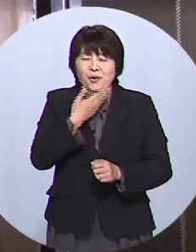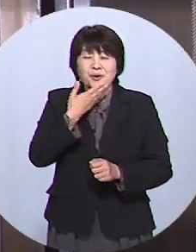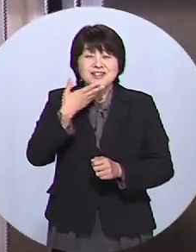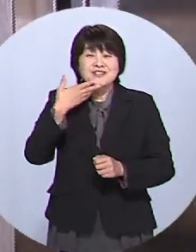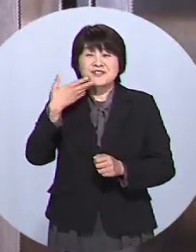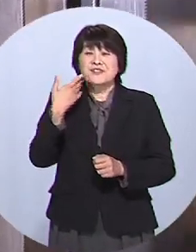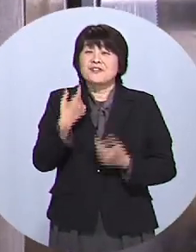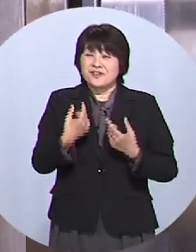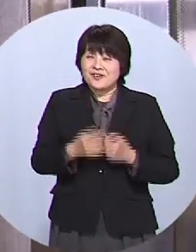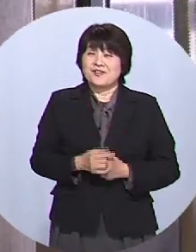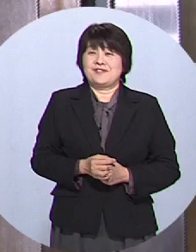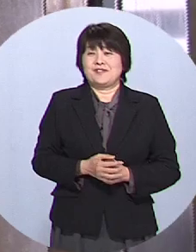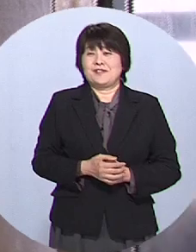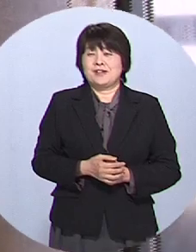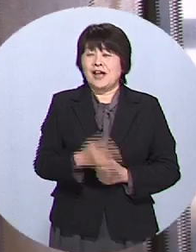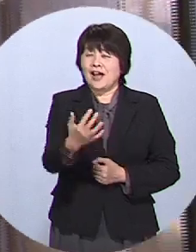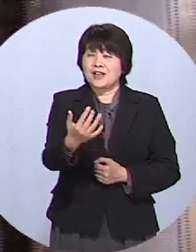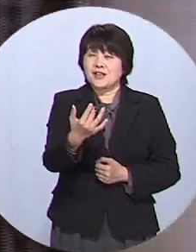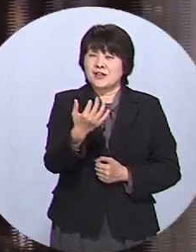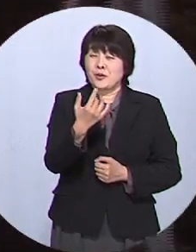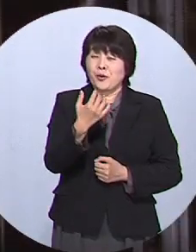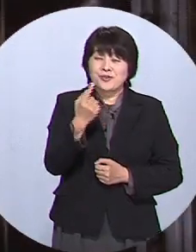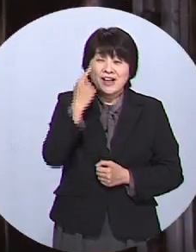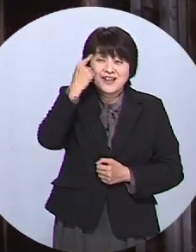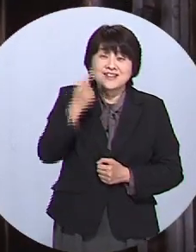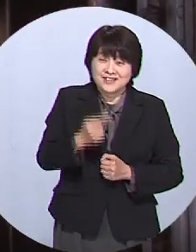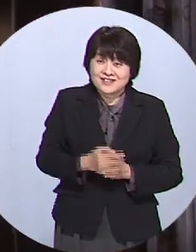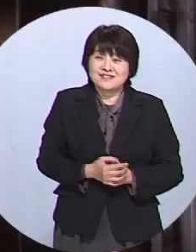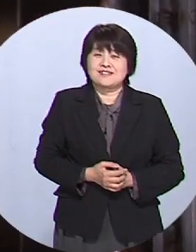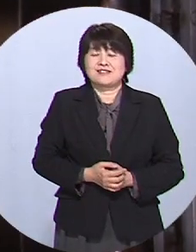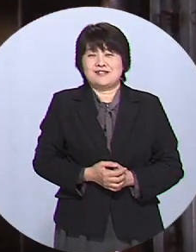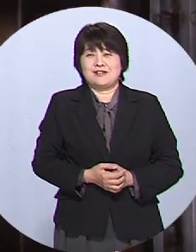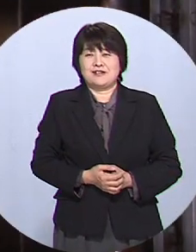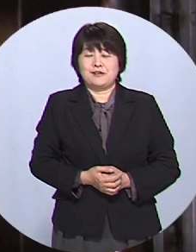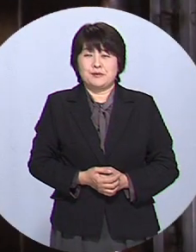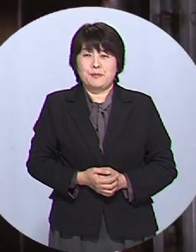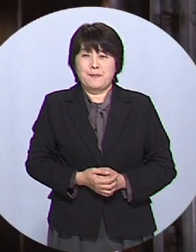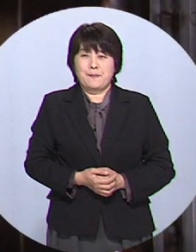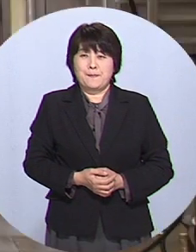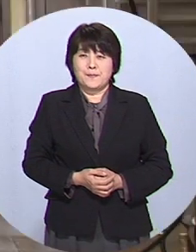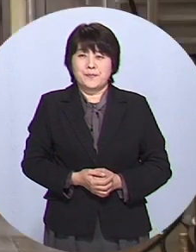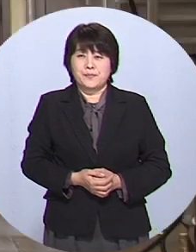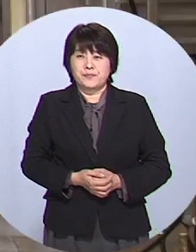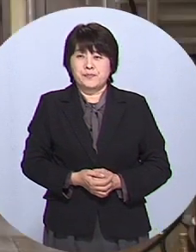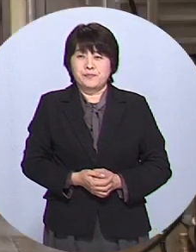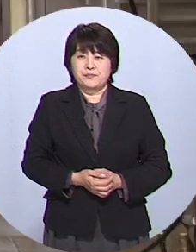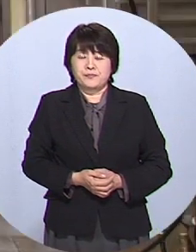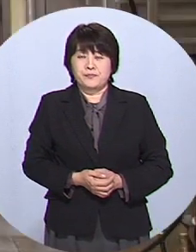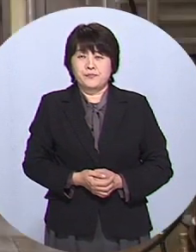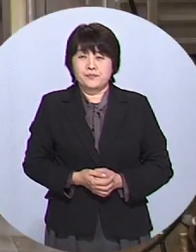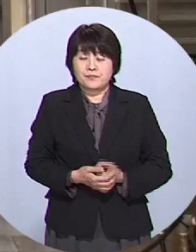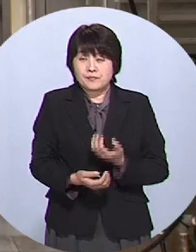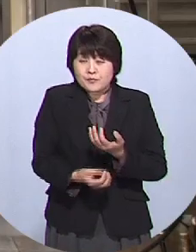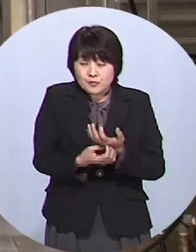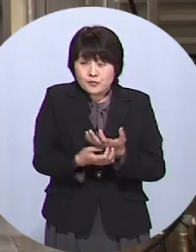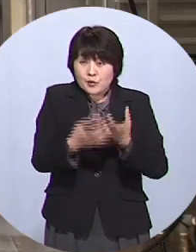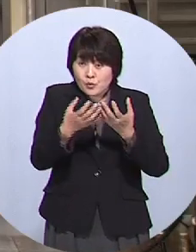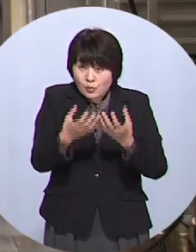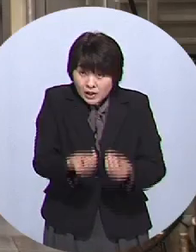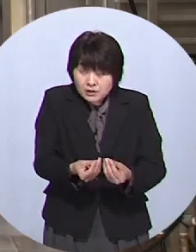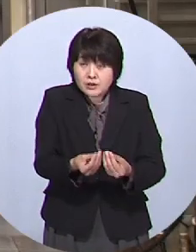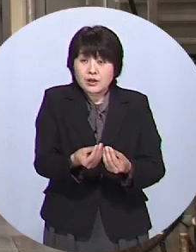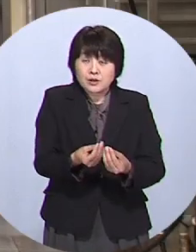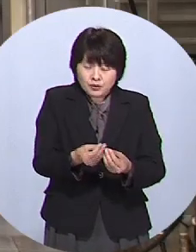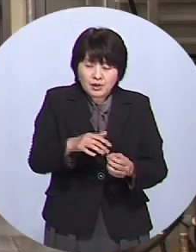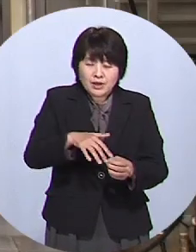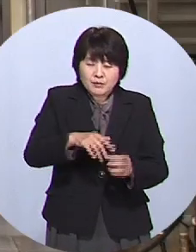う、ね、なんか匂いまでこちらに、ねね、香りが漂ってきそうですね。 そうな感じしますよね、はい、焼き上がったシューは粗熱